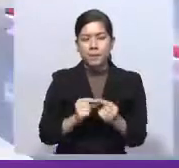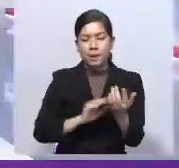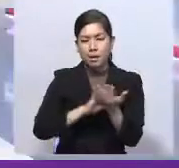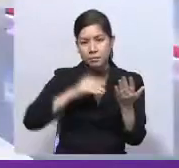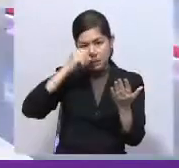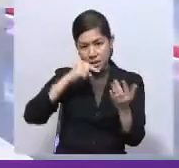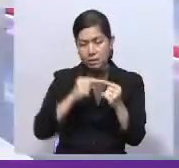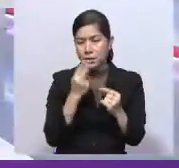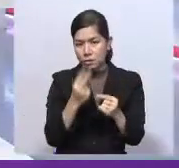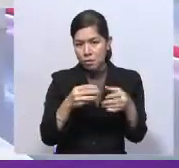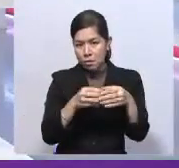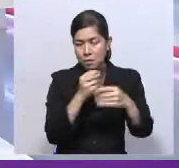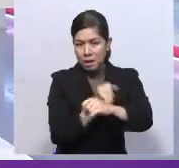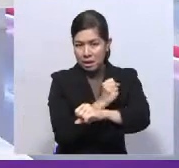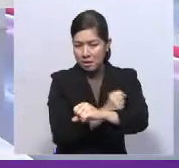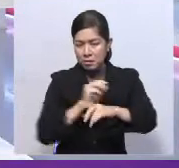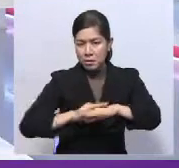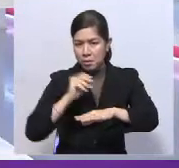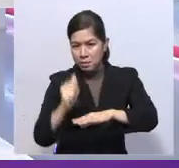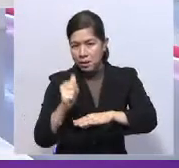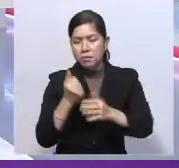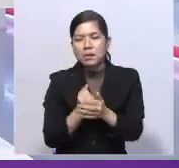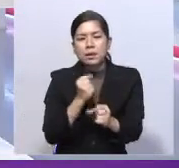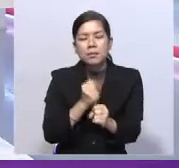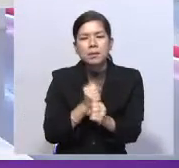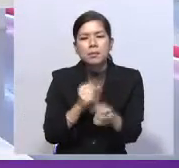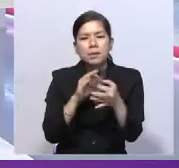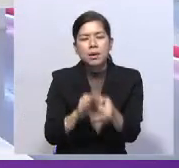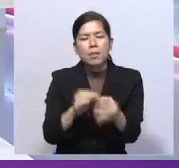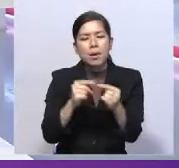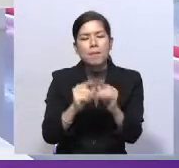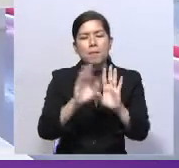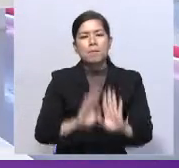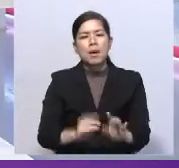ที่มีความชำนาญเป็นพิเศษนะมีธุรกิจท่องเที่ยว